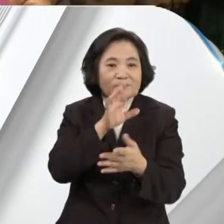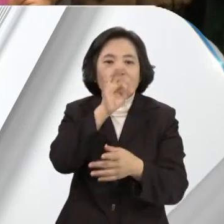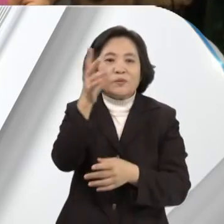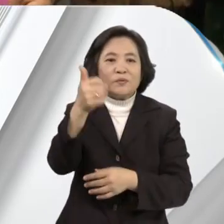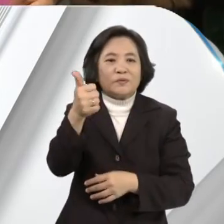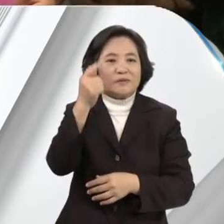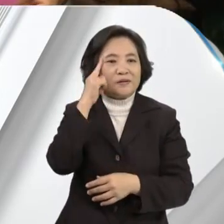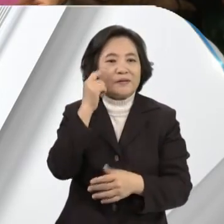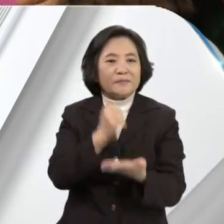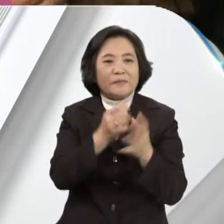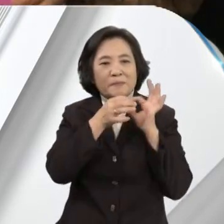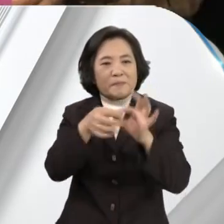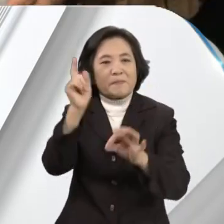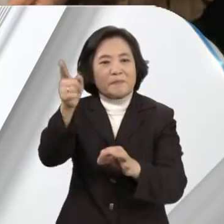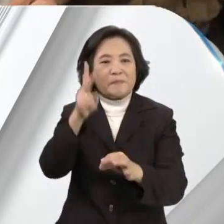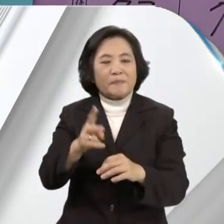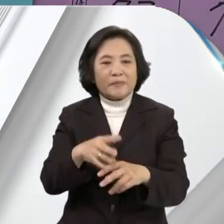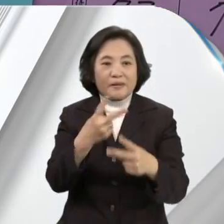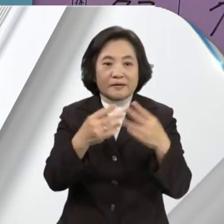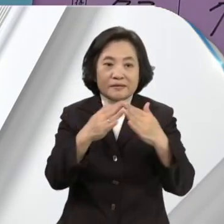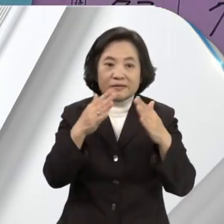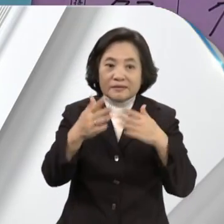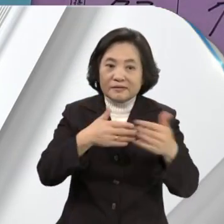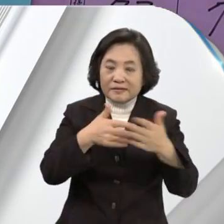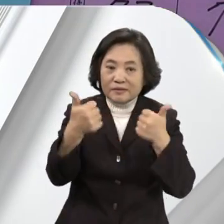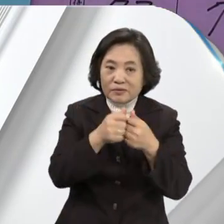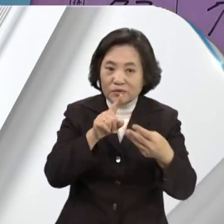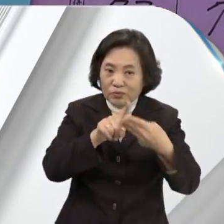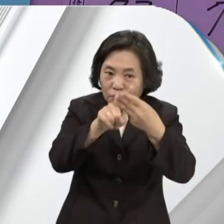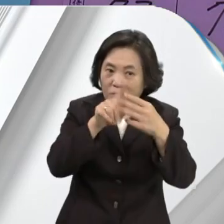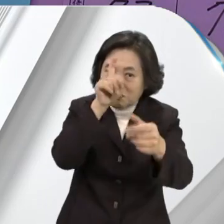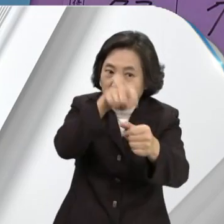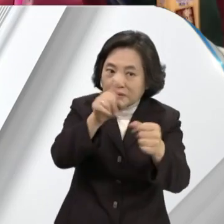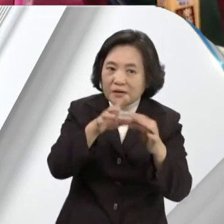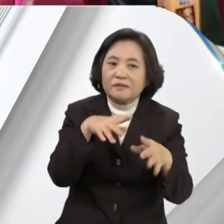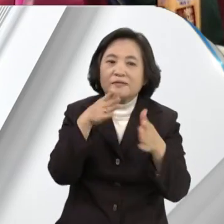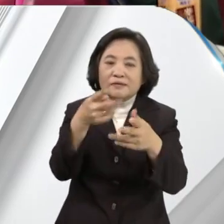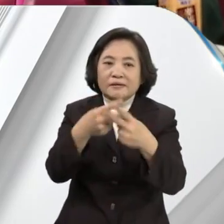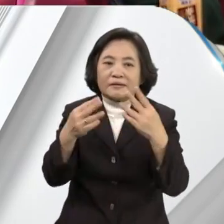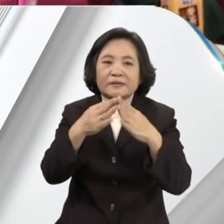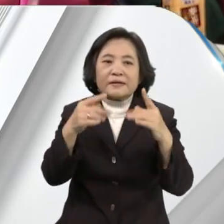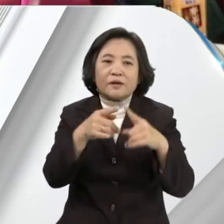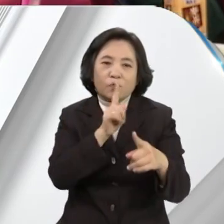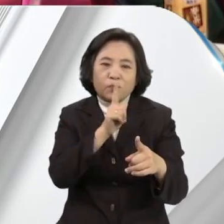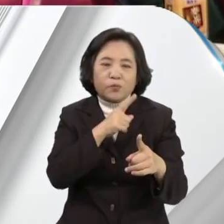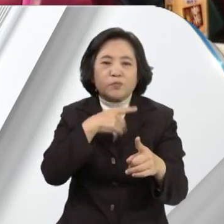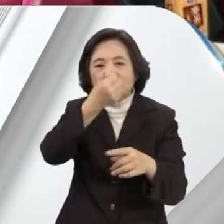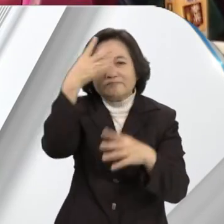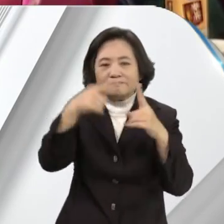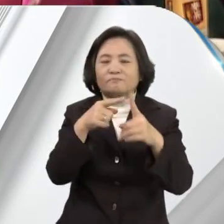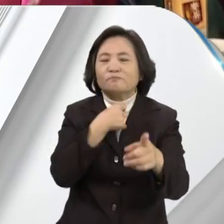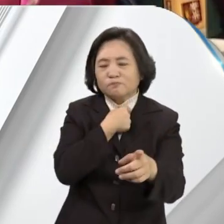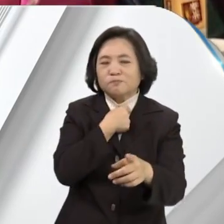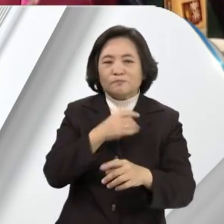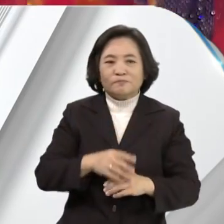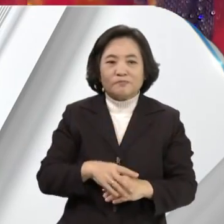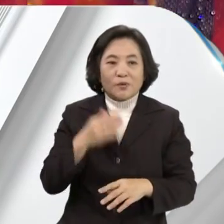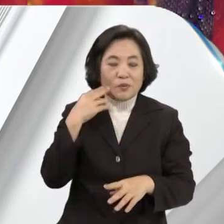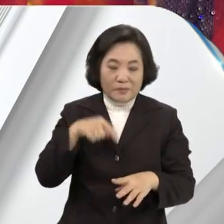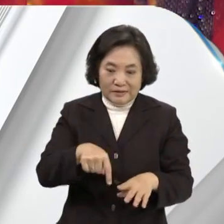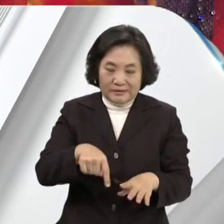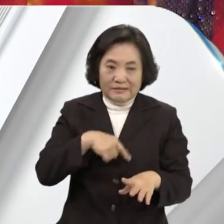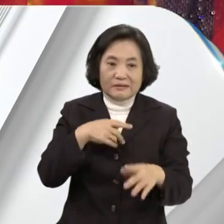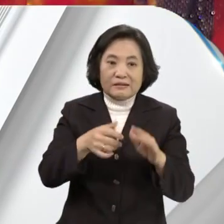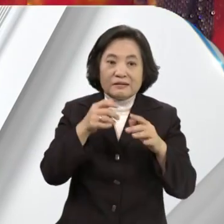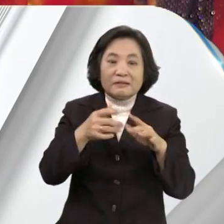春进连任，结果客家协会未来主要嘅发展目标，却要传统后生人来讲下。 你哋唔咩客家庄嘅做团